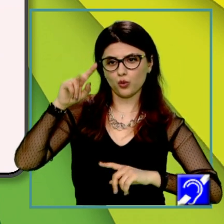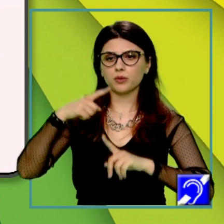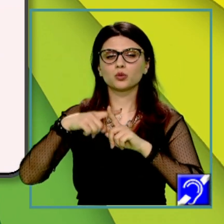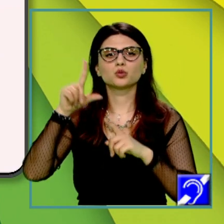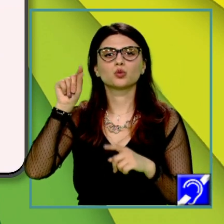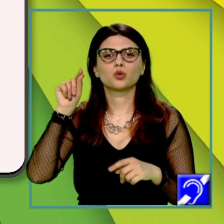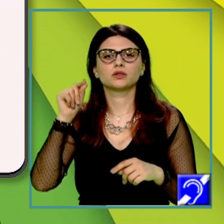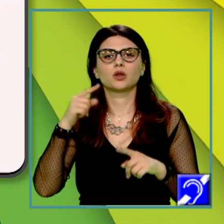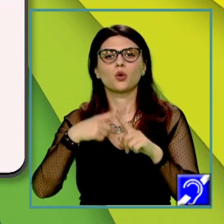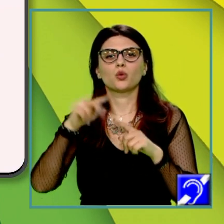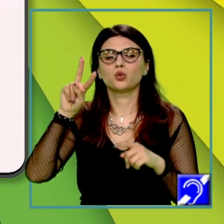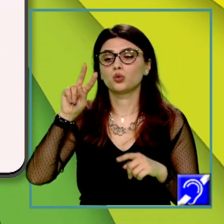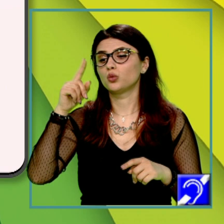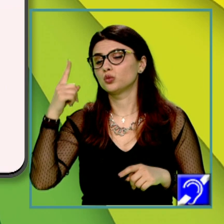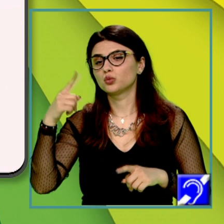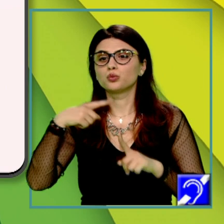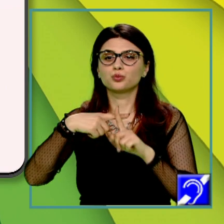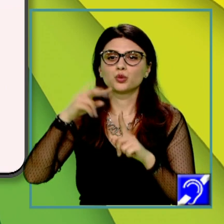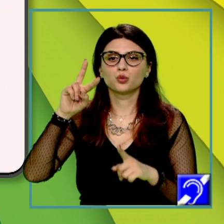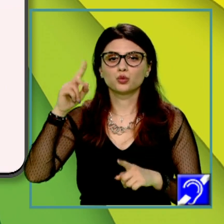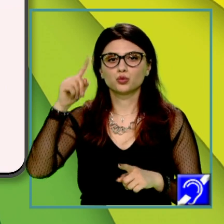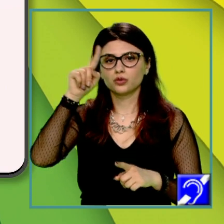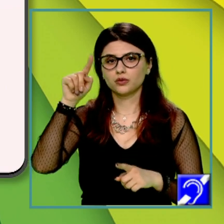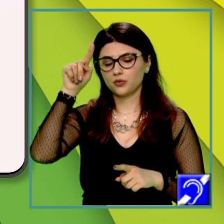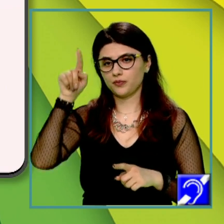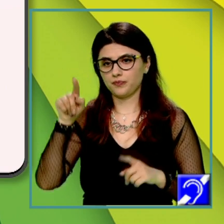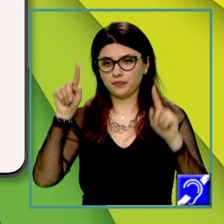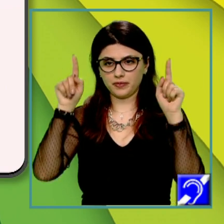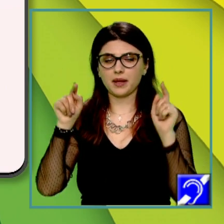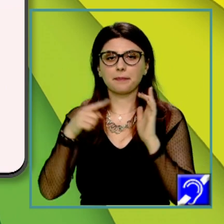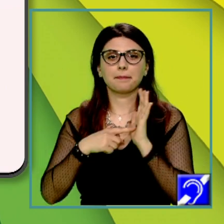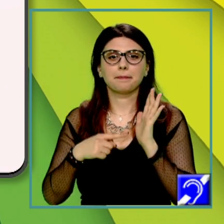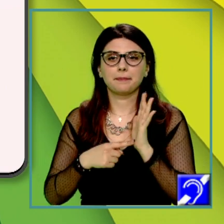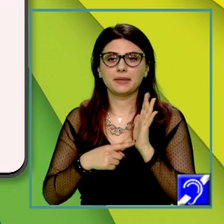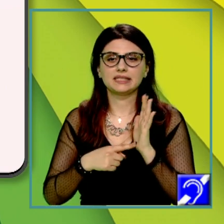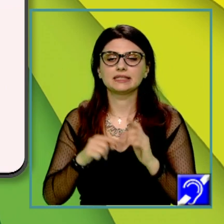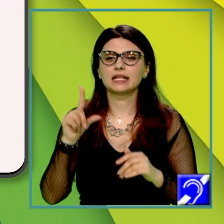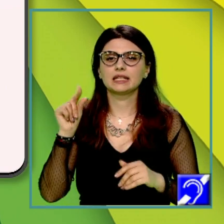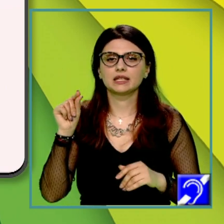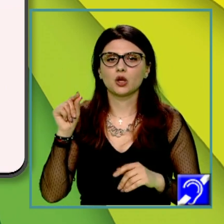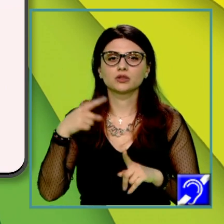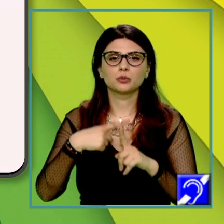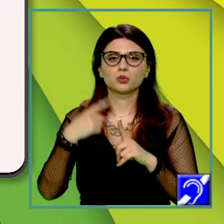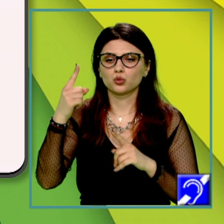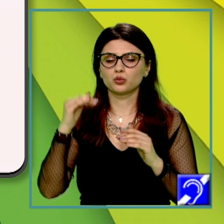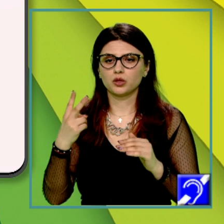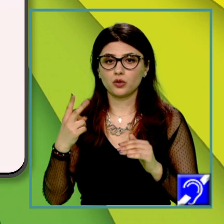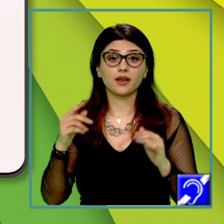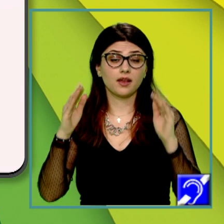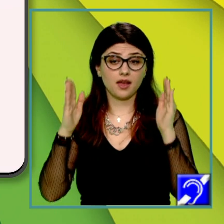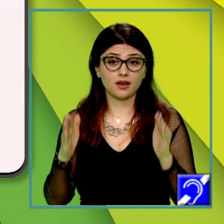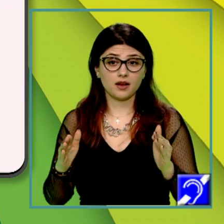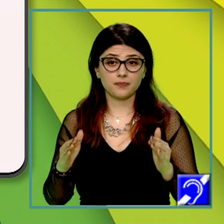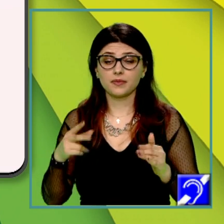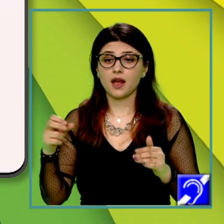20 înmulțit cu 21 plus 21 la pătrat de împărțit la paranteză 20 plus 1 supra 2 egal